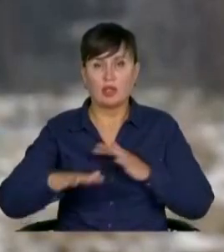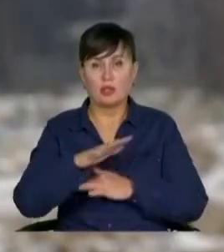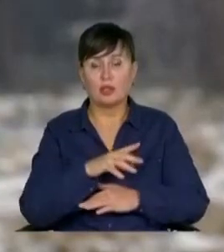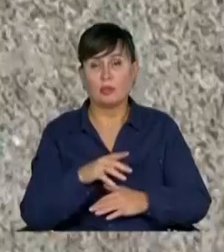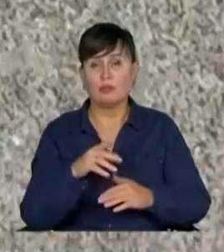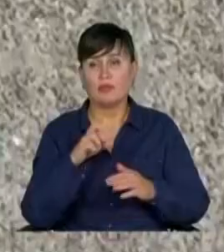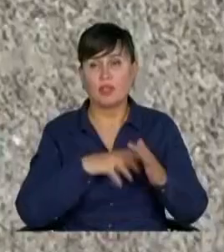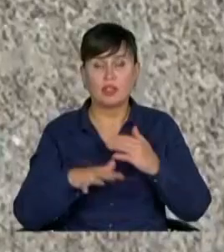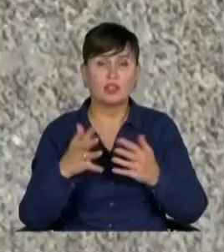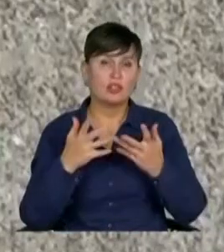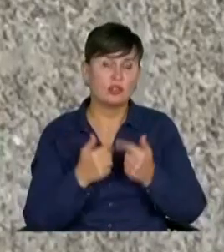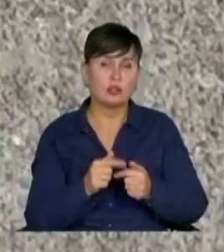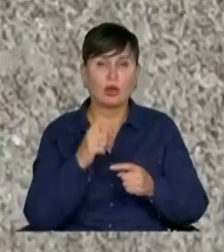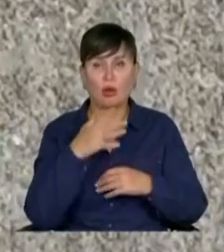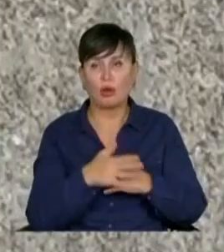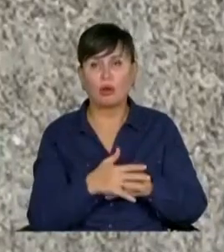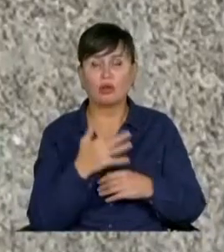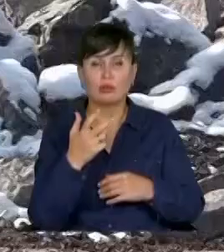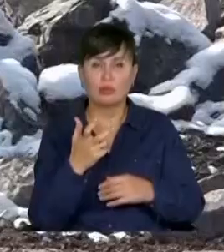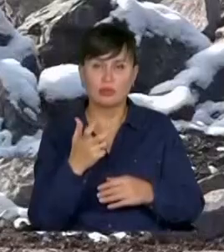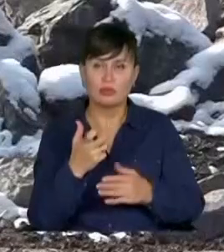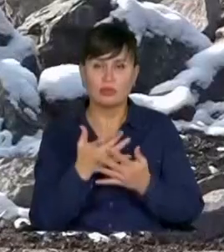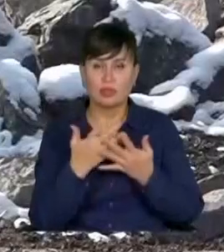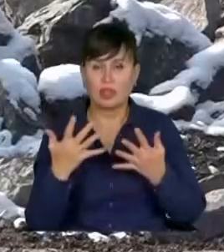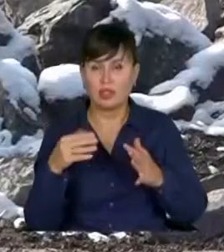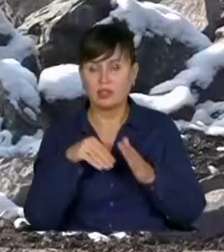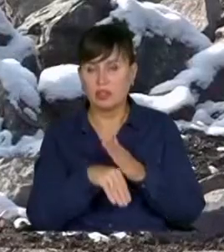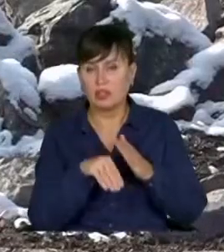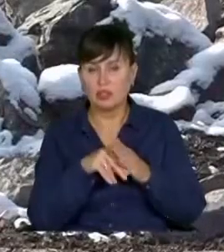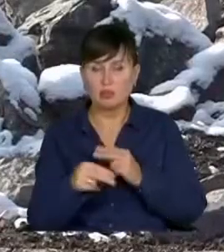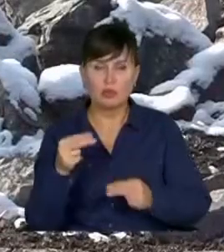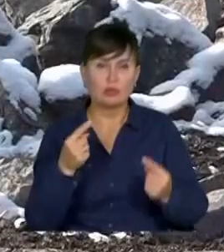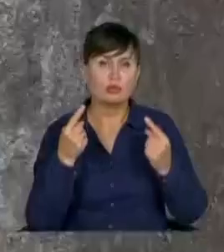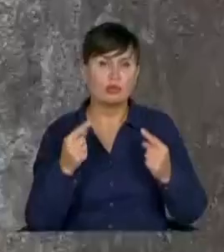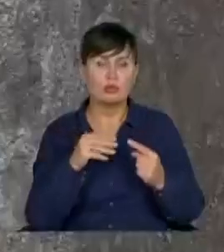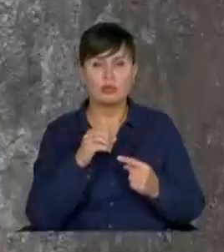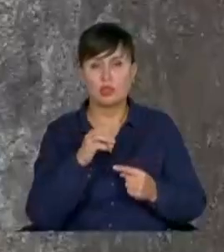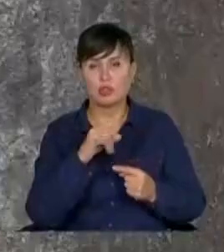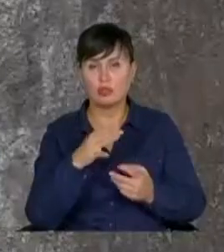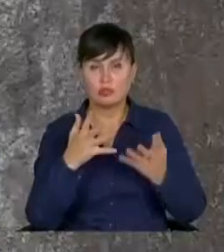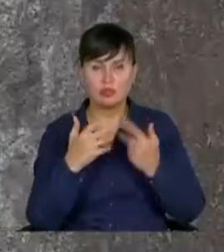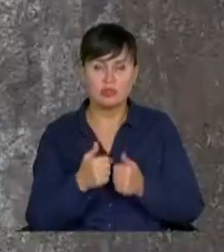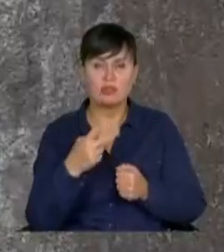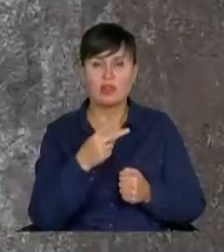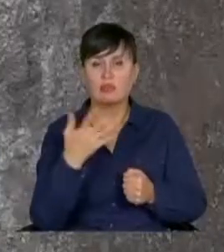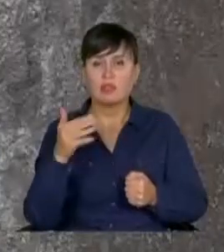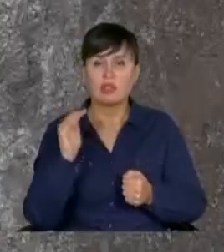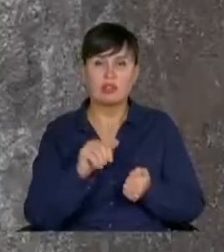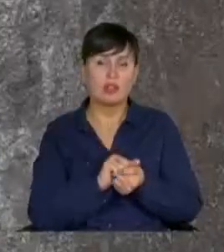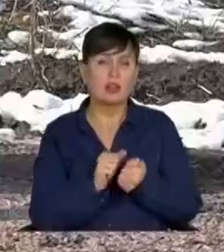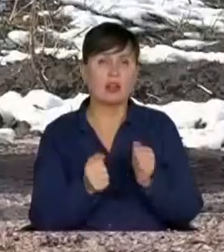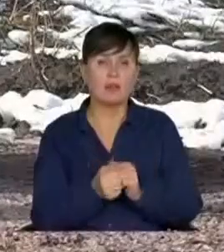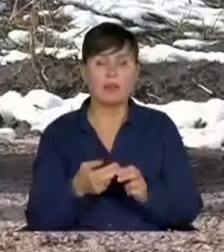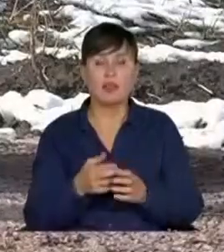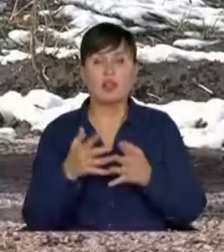волонтеров, в стране насчитывается около 300 скоплений наскальных рисунков. Самое крупное в области Жетысу насчитывает 25 тысяч камней. Это больше,